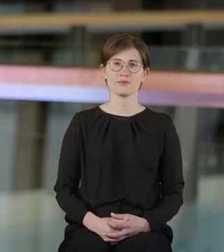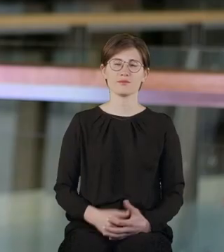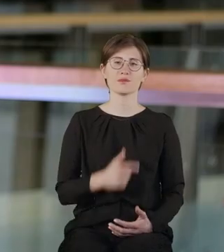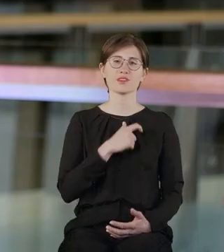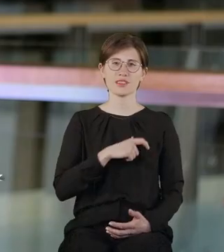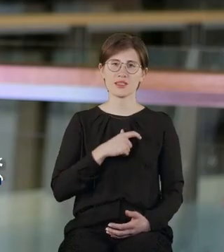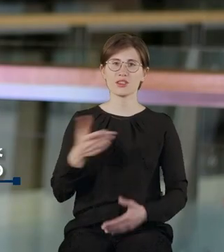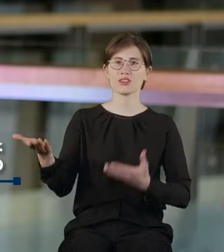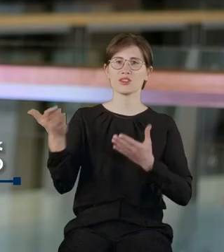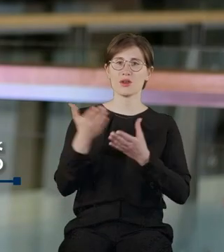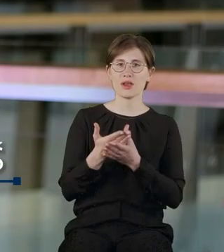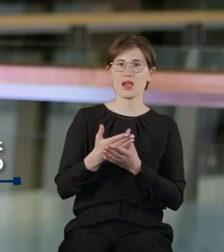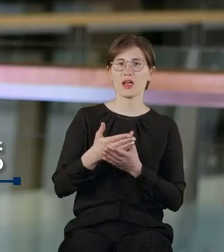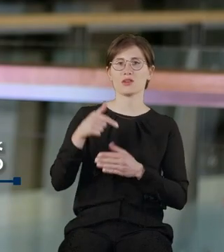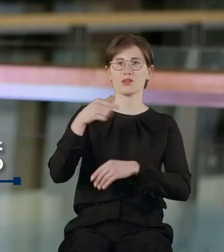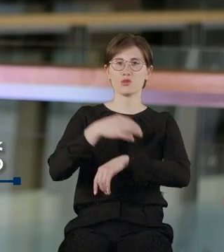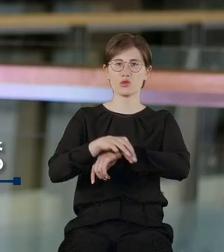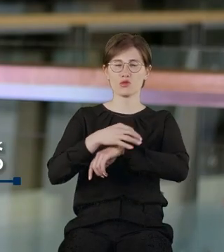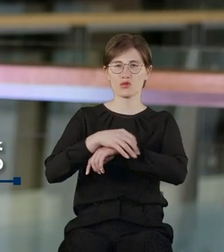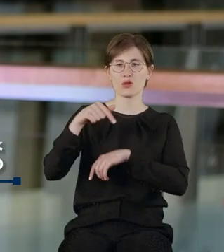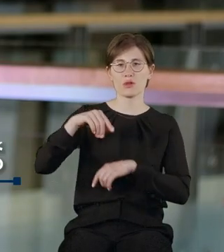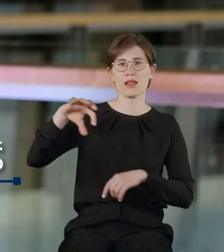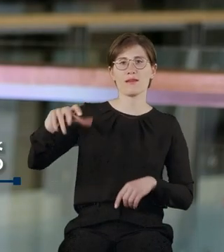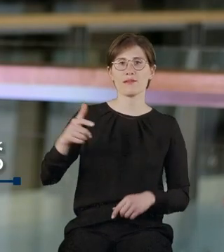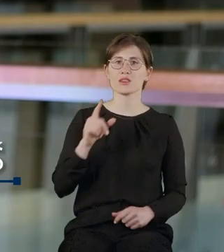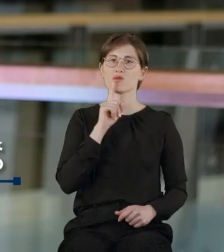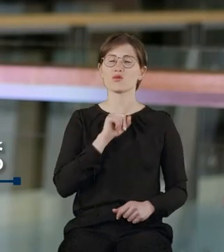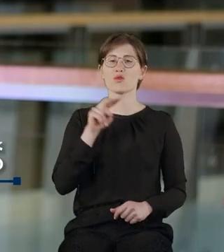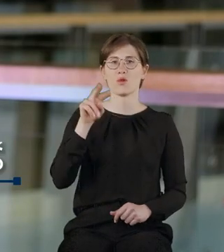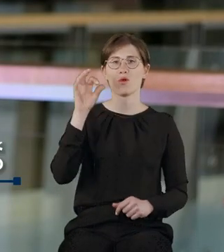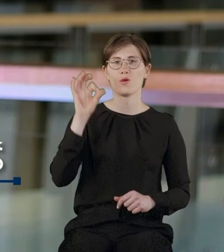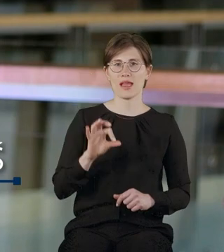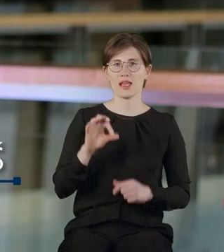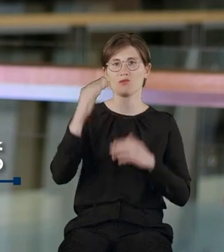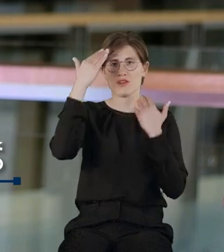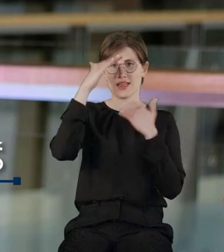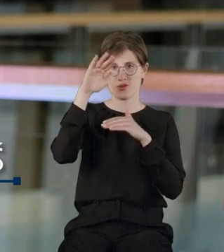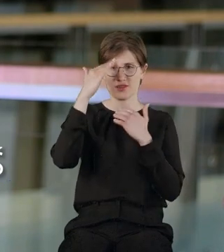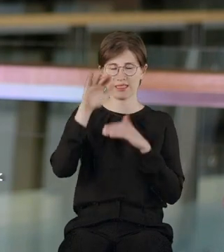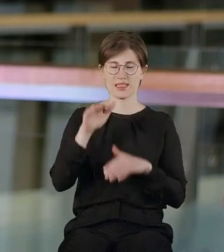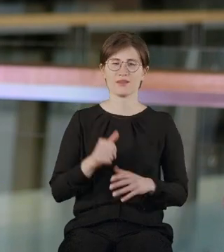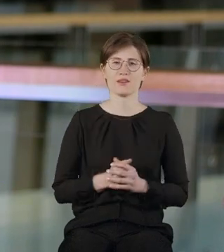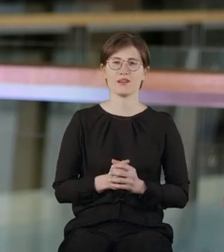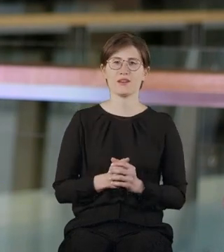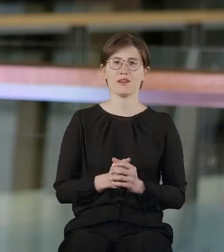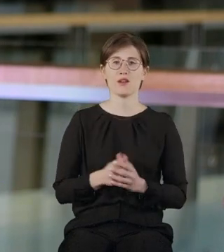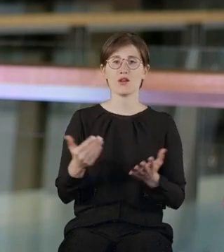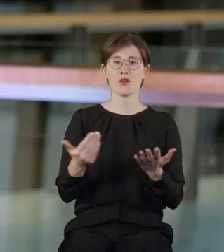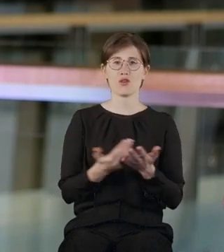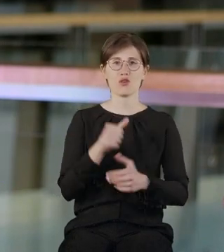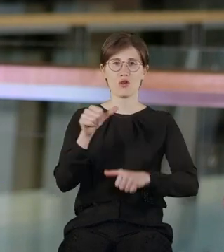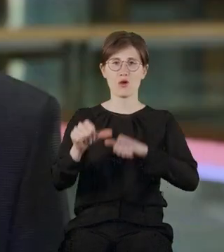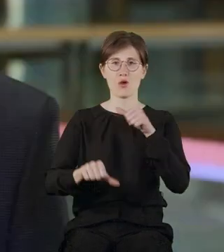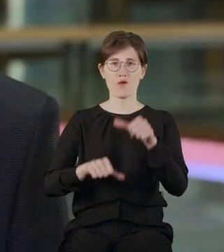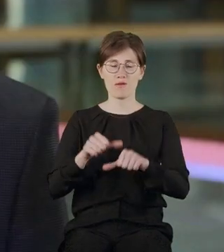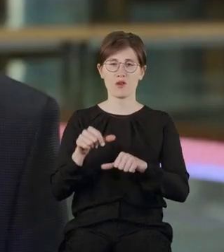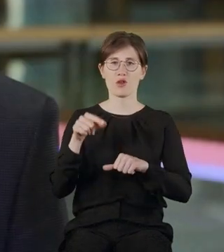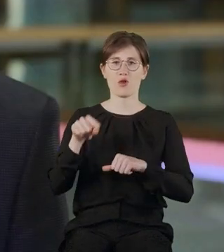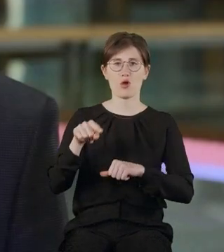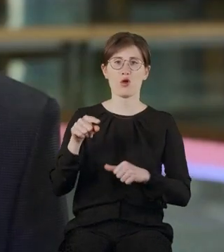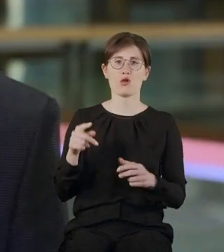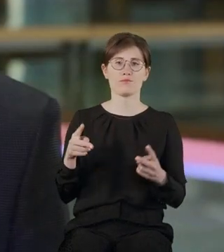Serdecznie zapraszam do studiowania w Wydziale Teologicznym Uniwersytetu Śląskiego w Katowicach. Nowy rok akademicki to